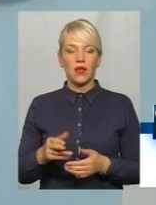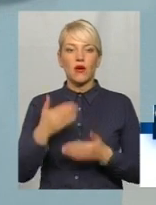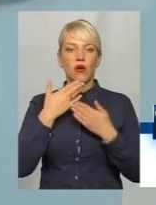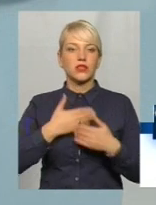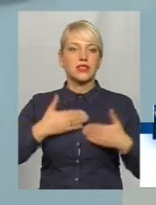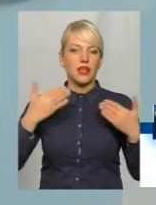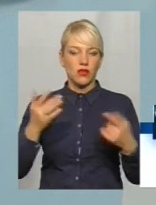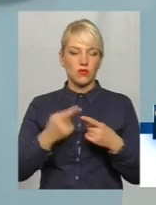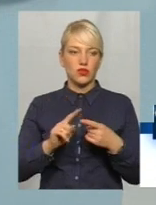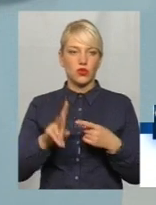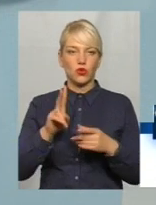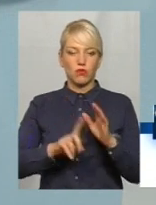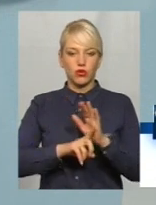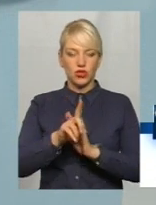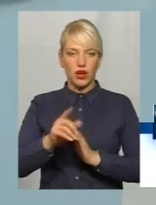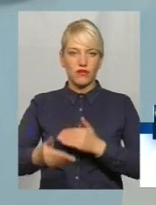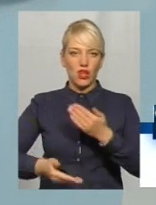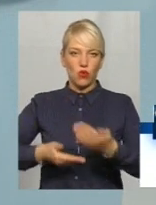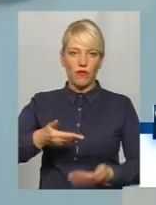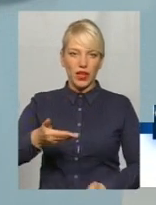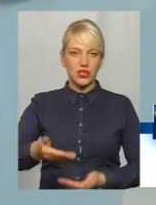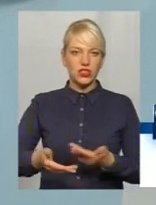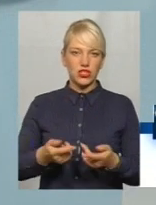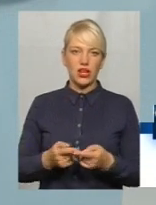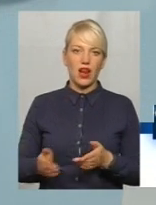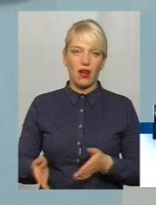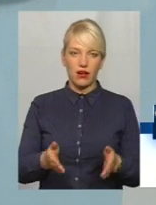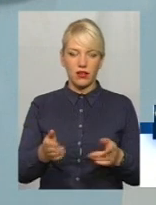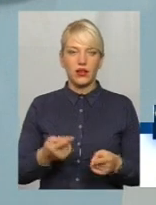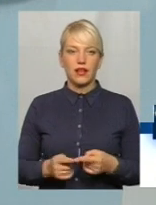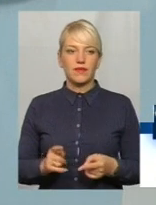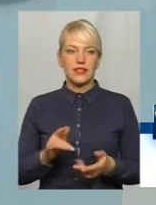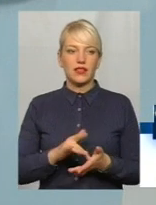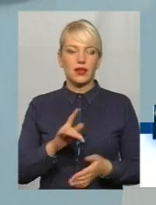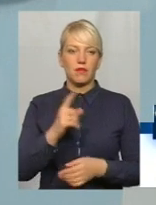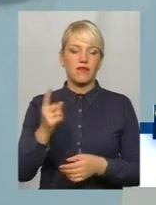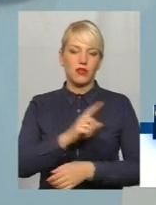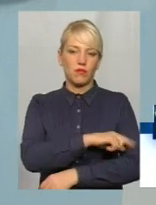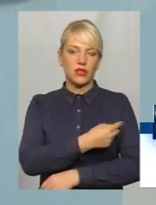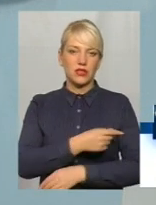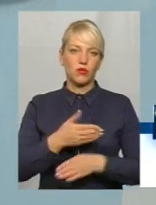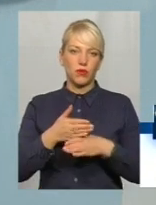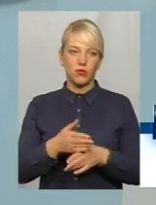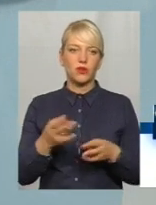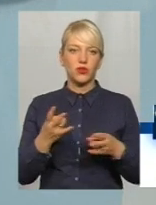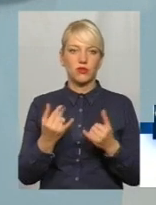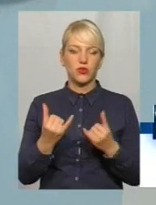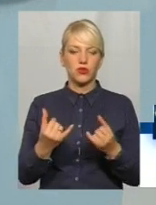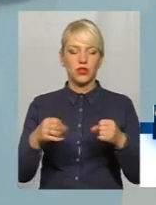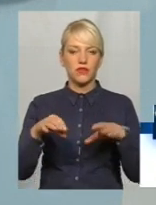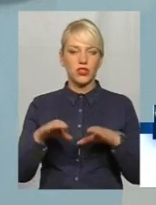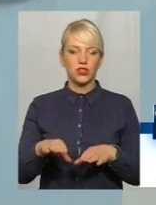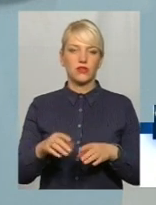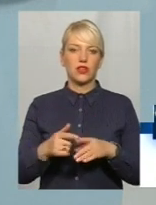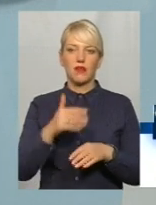останньому з тих, хто почав торувати шлях центрів первинної медико-санітарної допомоги, на сьогодні потрібно вирішувати велику